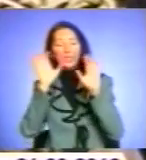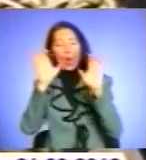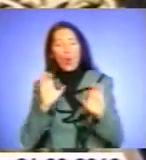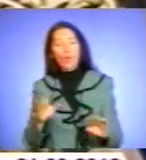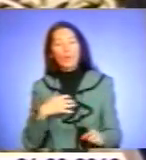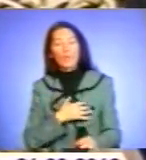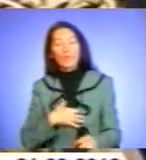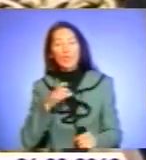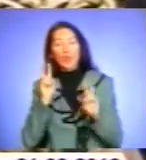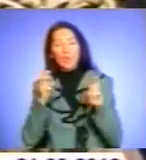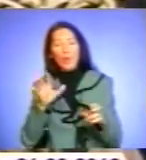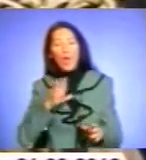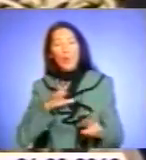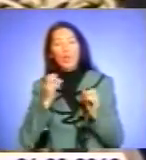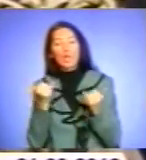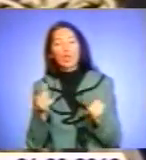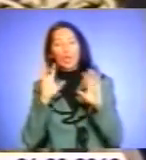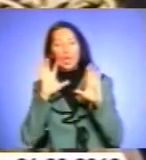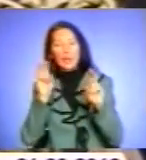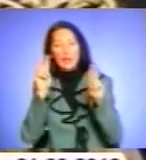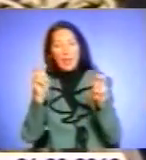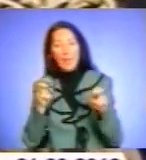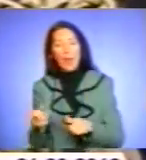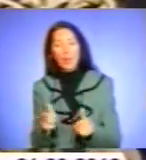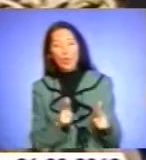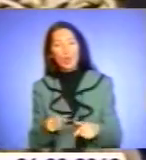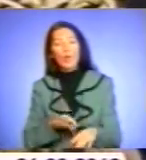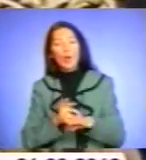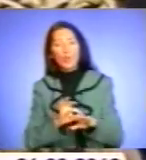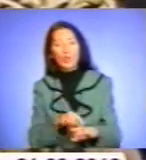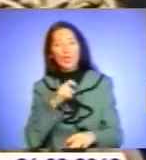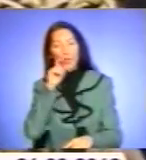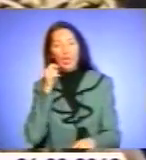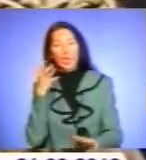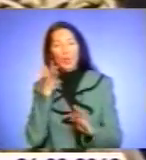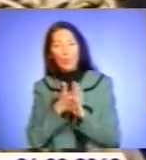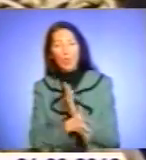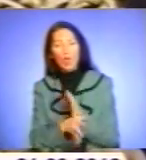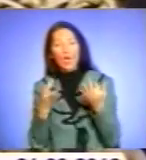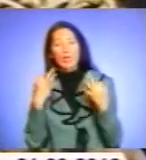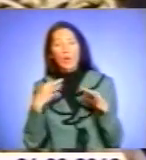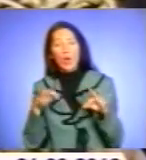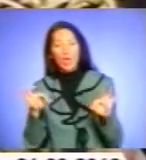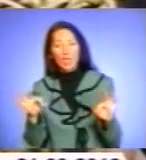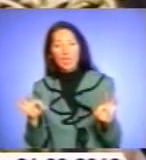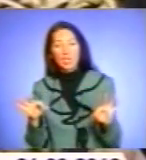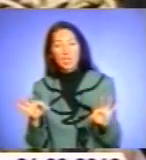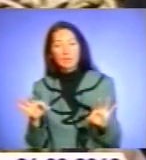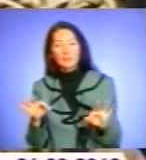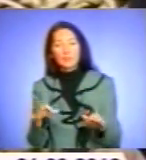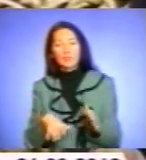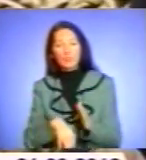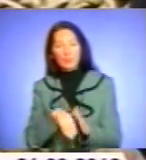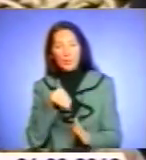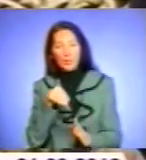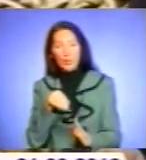була сьогодні тема підготовки і проведення в Україні прозорих демократичних